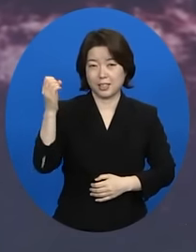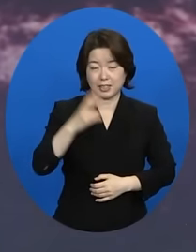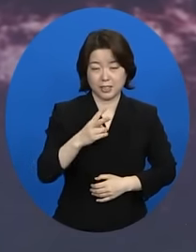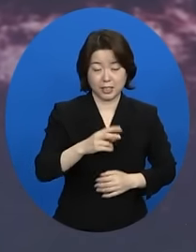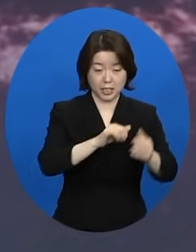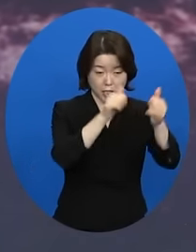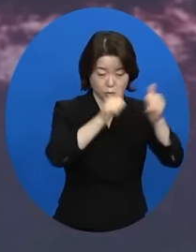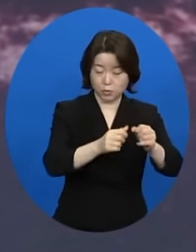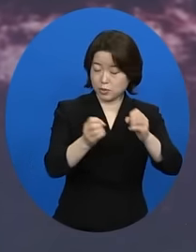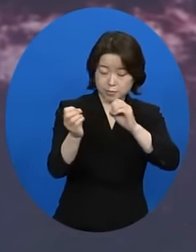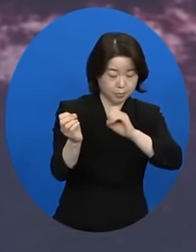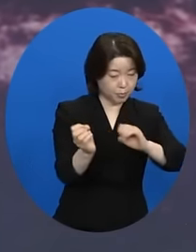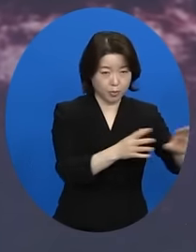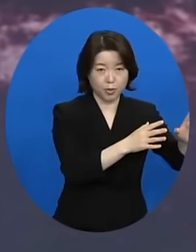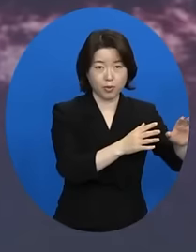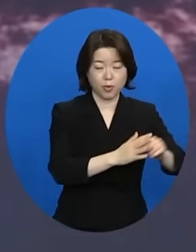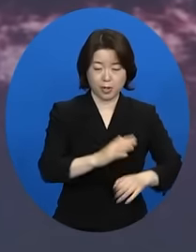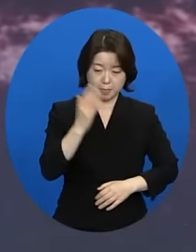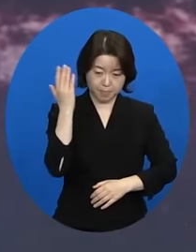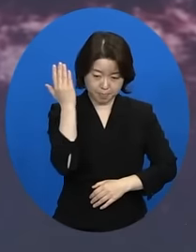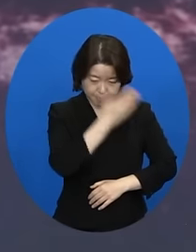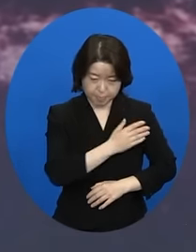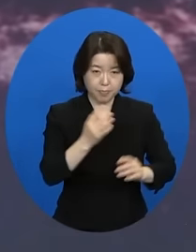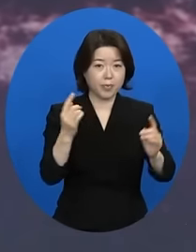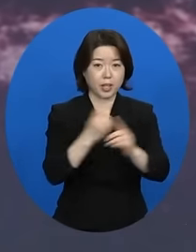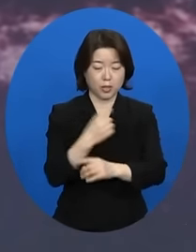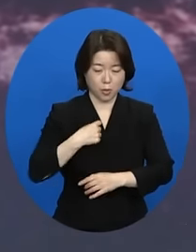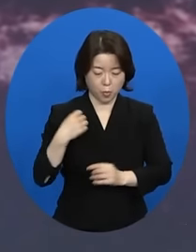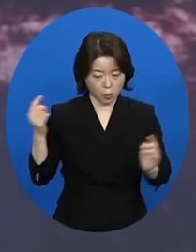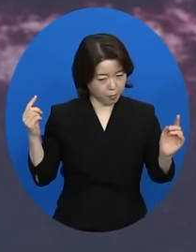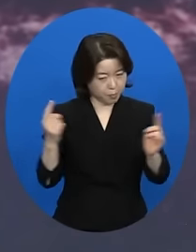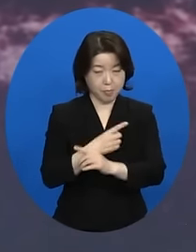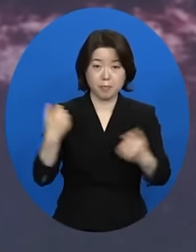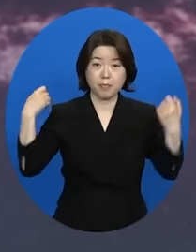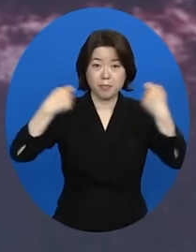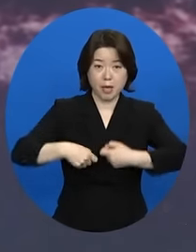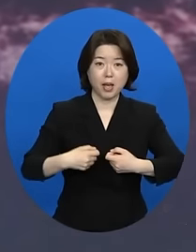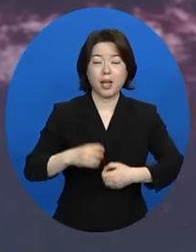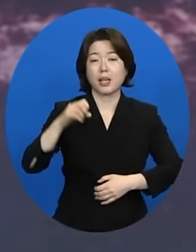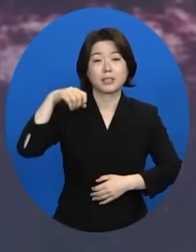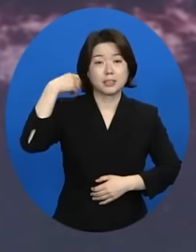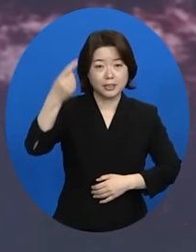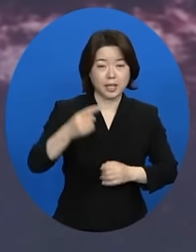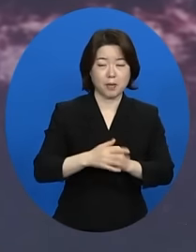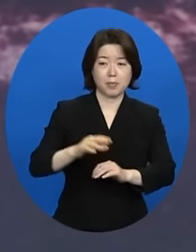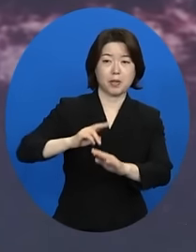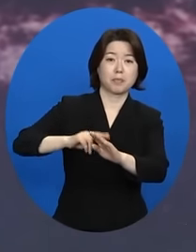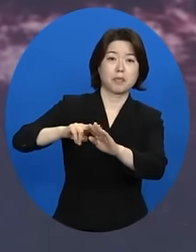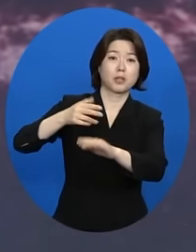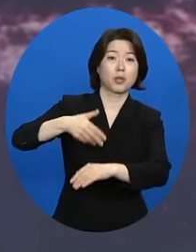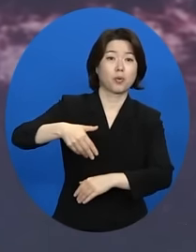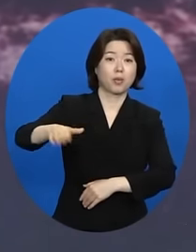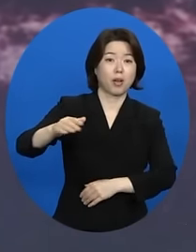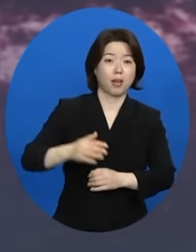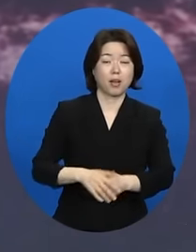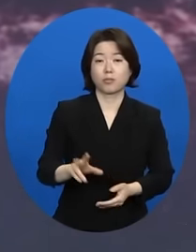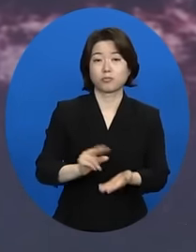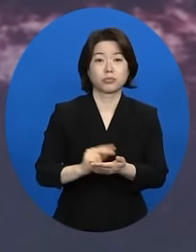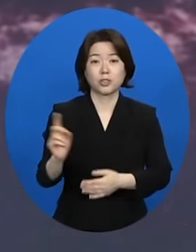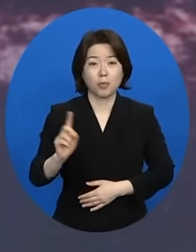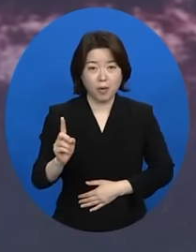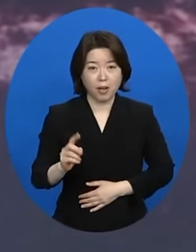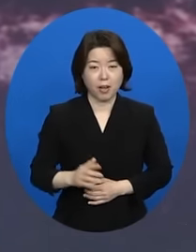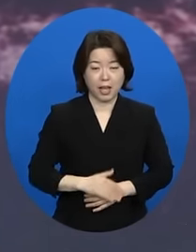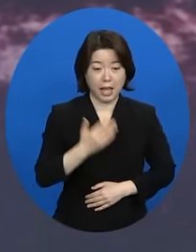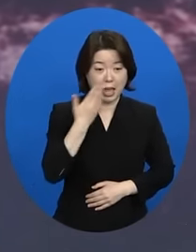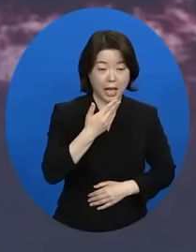우상 버리죠, 정결하게 하죠, 옷 갈아입죠, 그리고 이제 베델로 가는데요, 문제가 뭐냐면